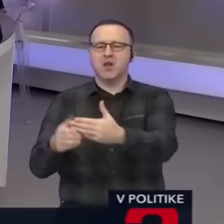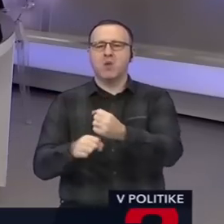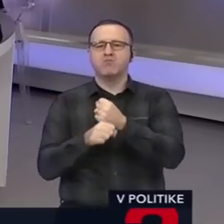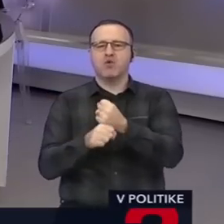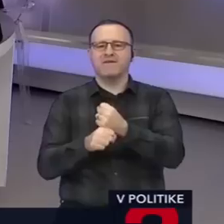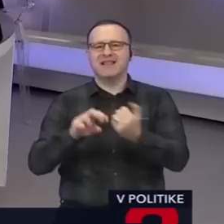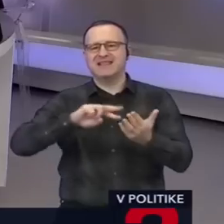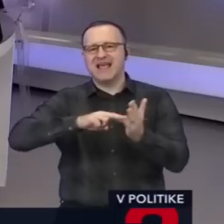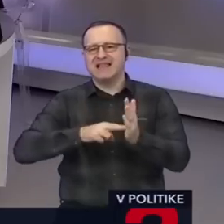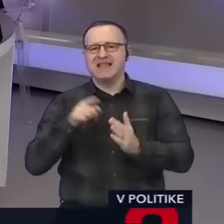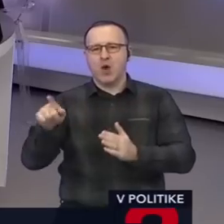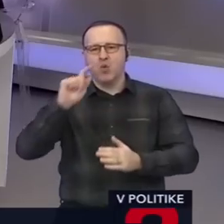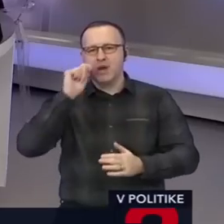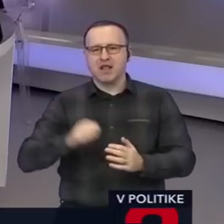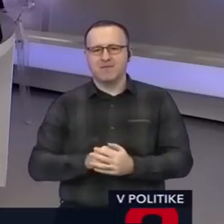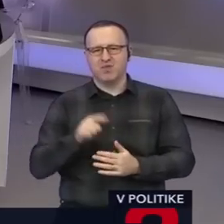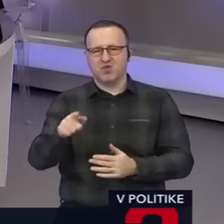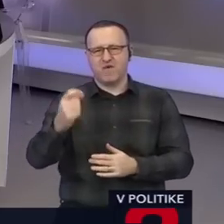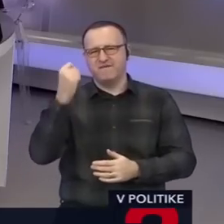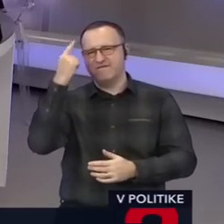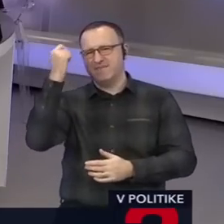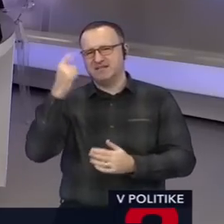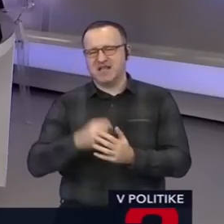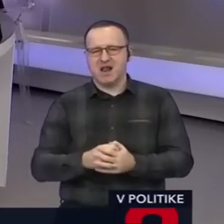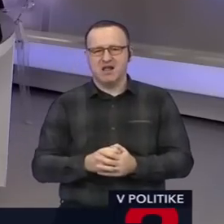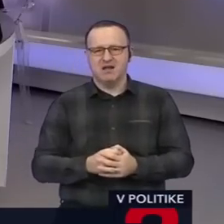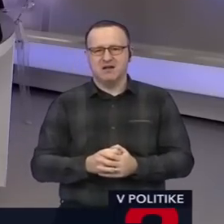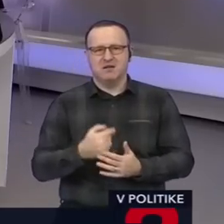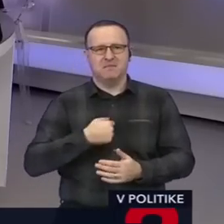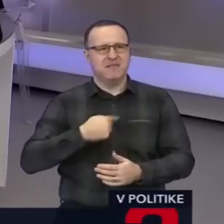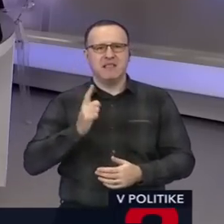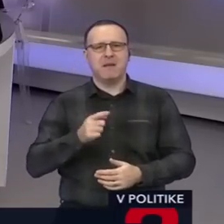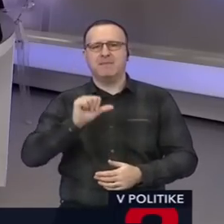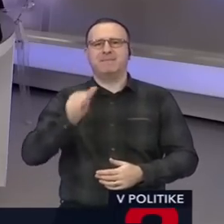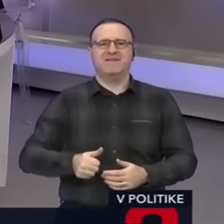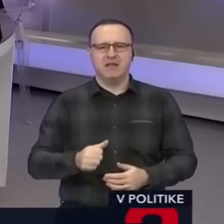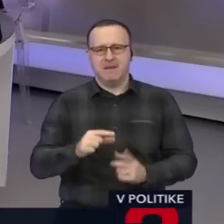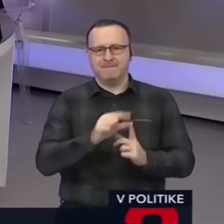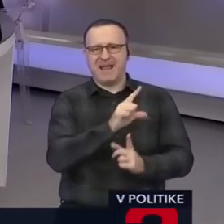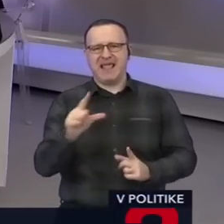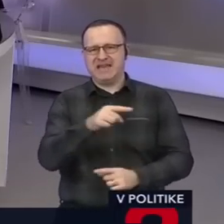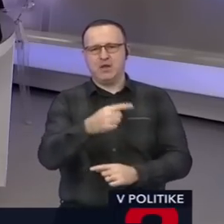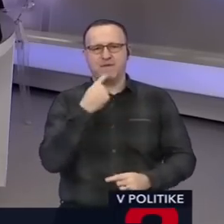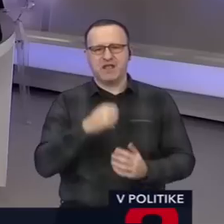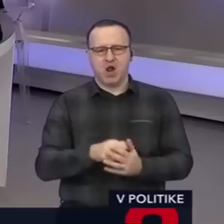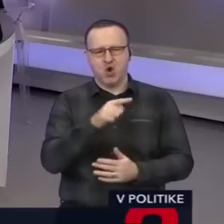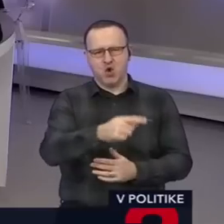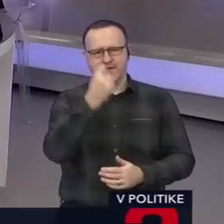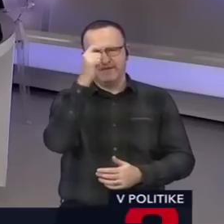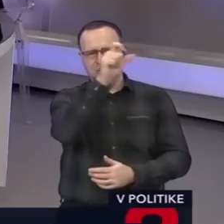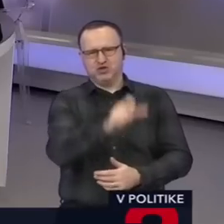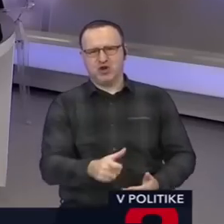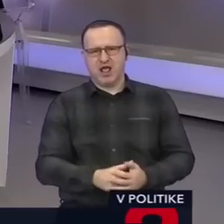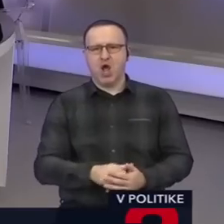teda konkrétne Peter Pellegrini, že by sme nemali byť prví, ale kto povedal, že sme prví? To iba on si vymyslel. Jednoducho ja viem v tomto momente